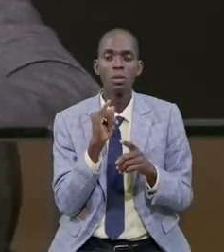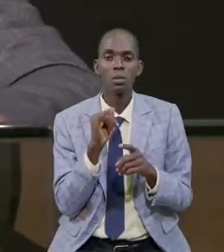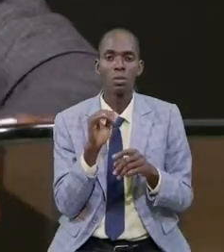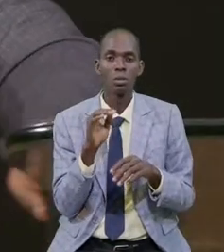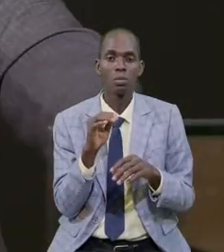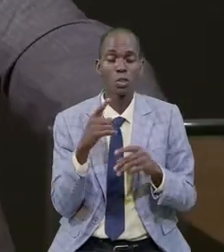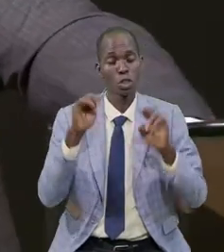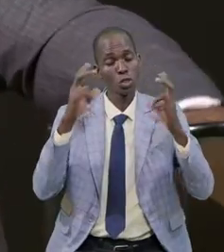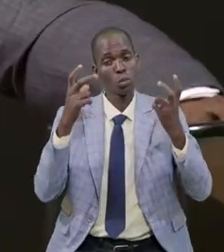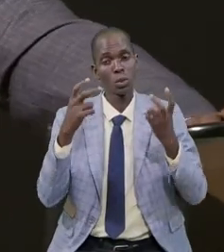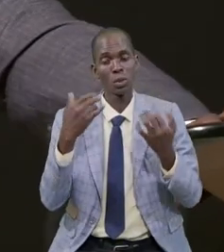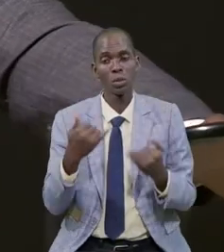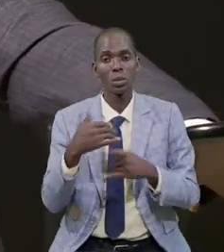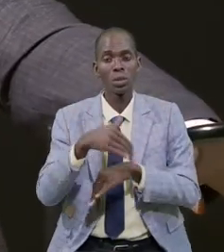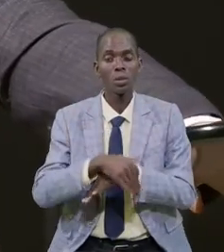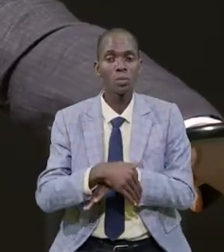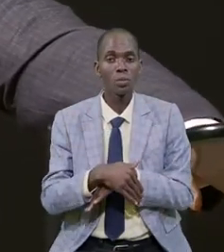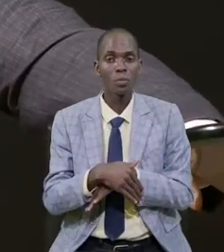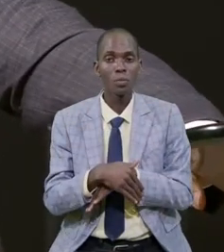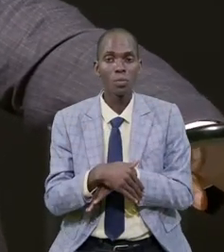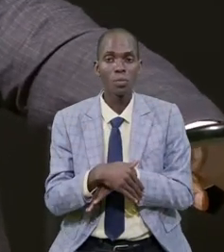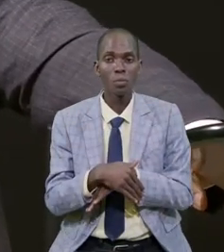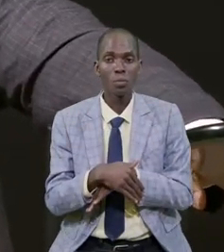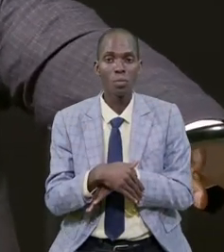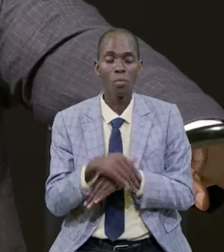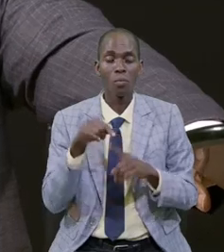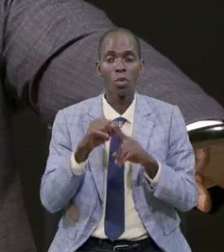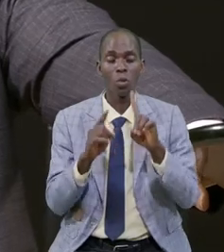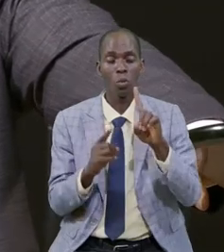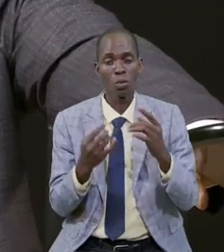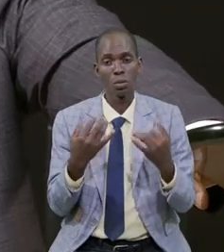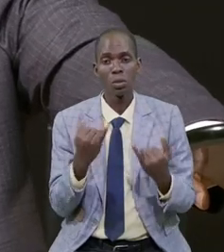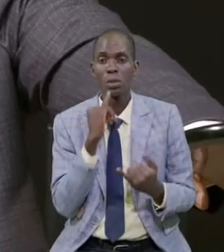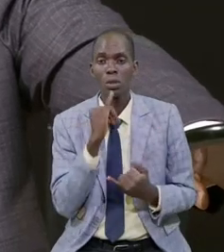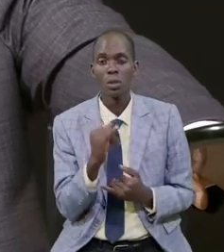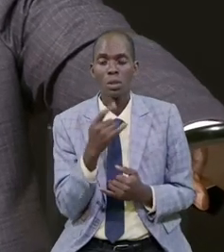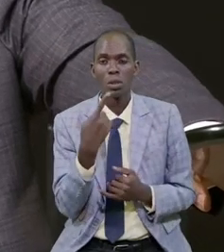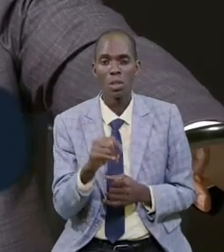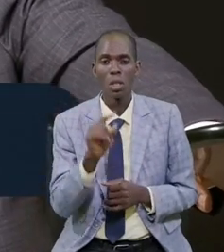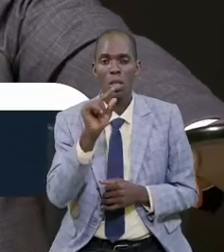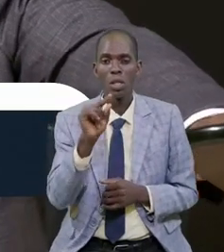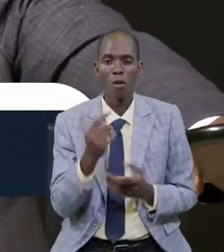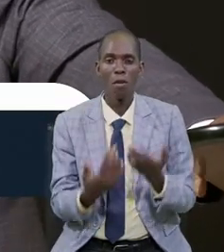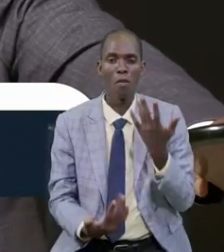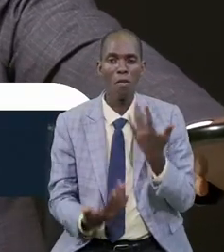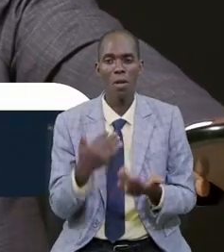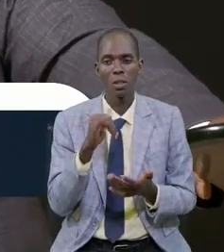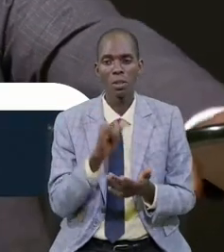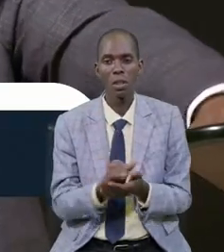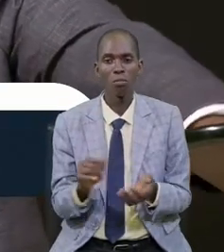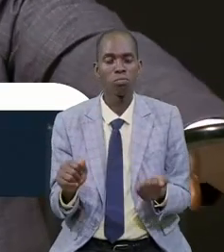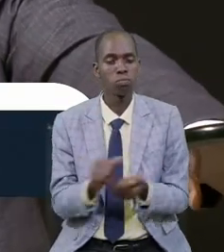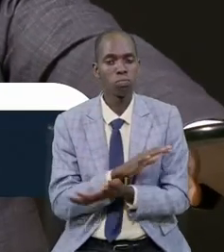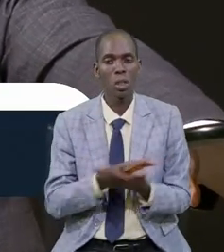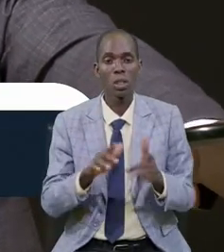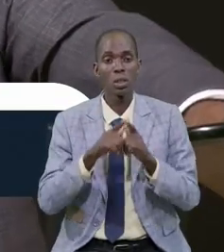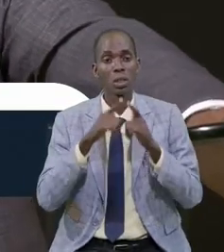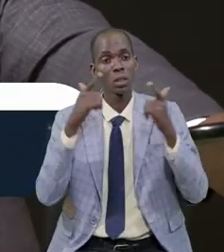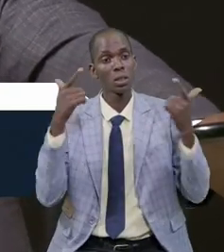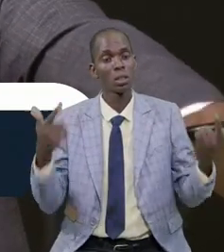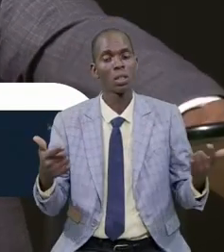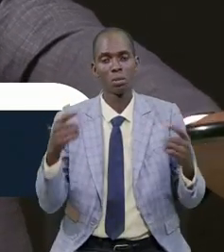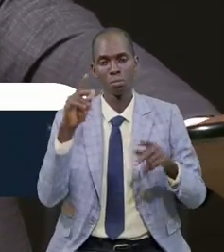trois points. Le premier point, c'est le petit feu qui dévore de grands hommes. Le